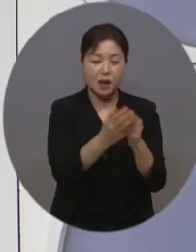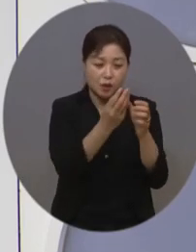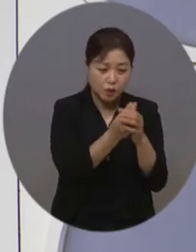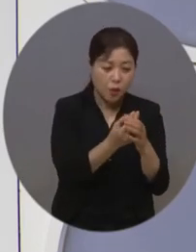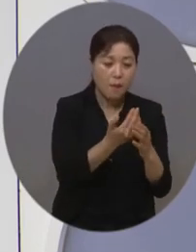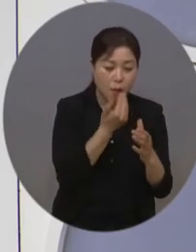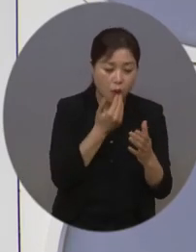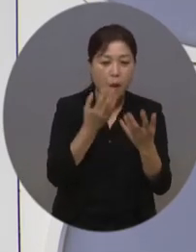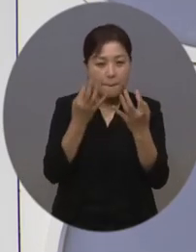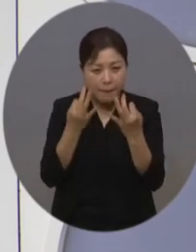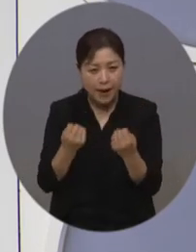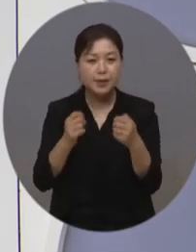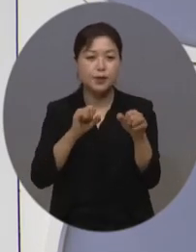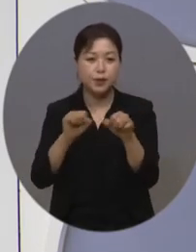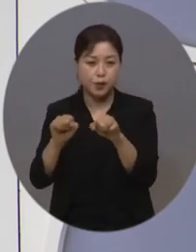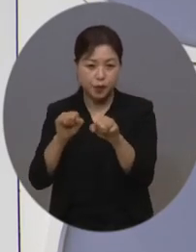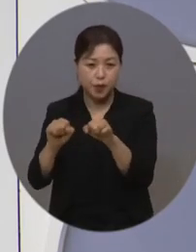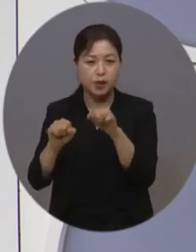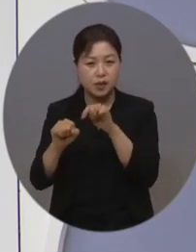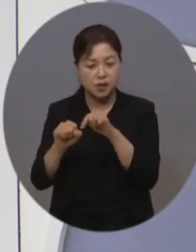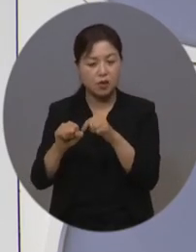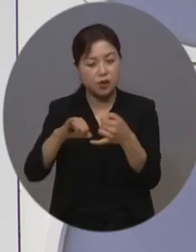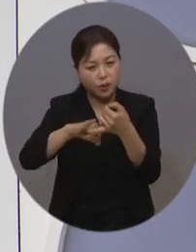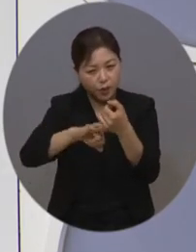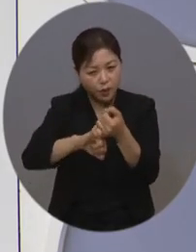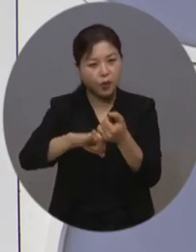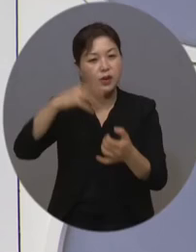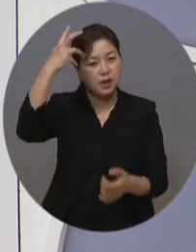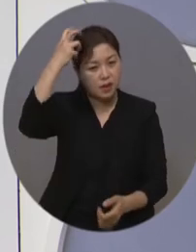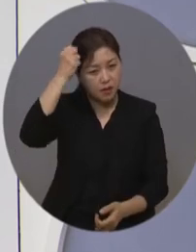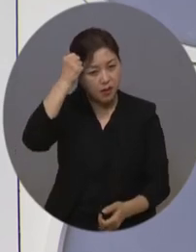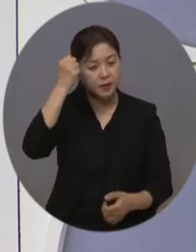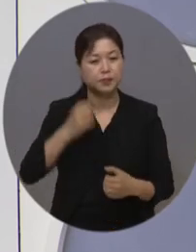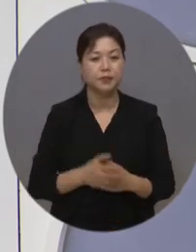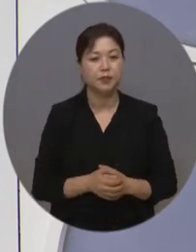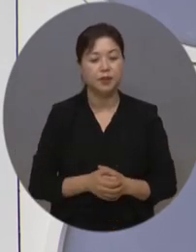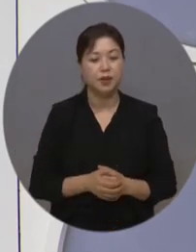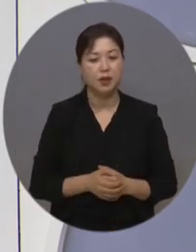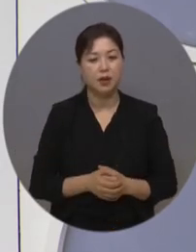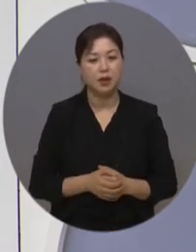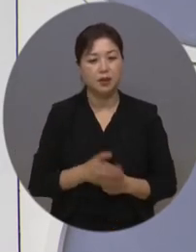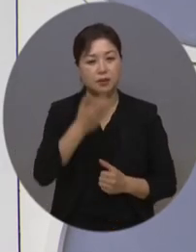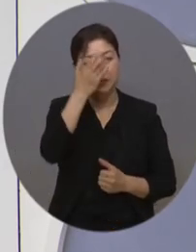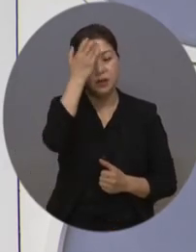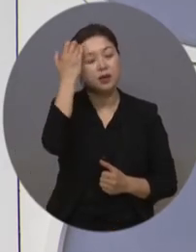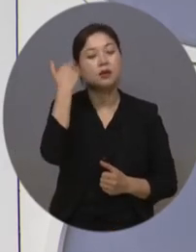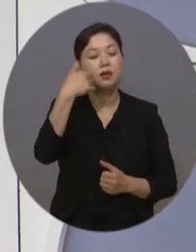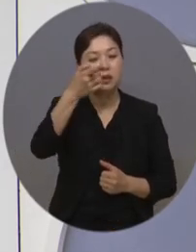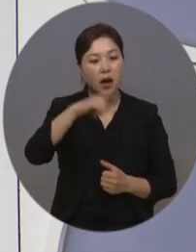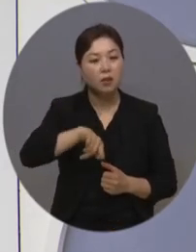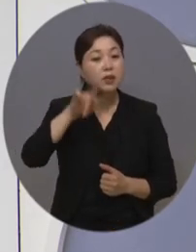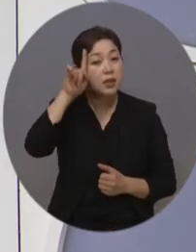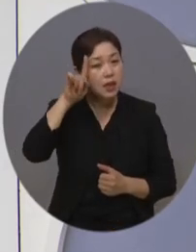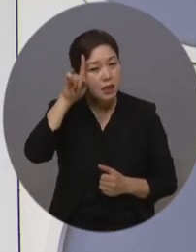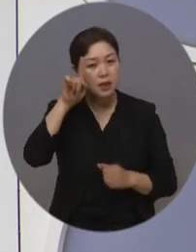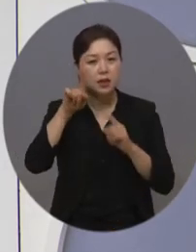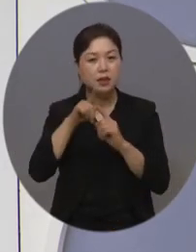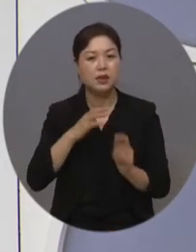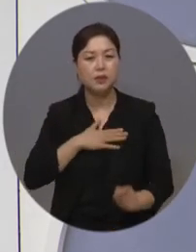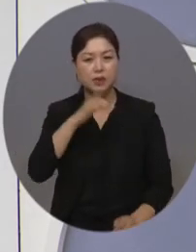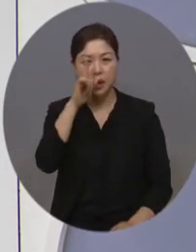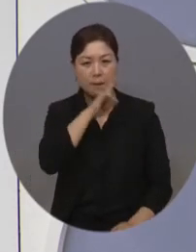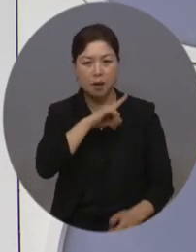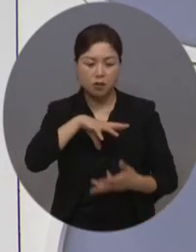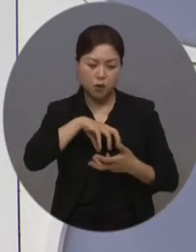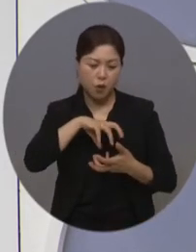그것이 꼭 좀 머리에 염두에 두시고, 그다음에 이제 스트레스가 있으면은 기분 나쁘면 소화가 안 되고